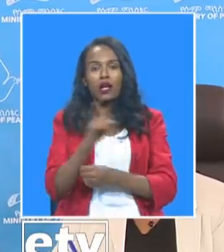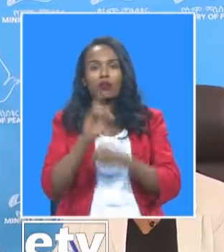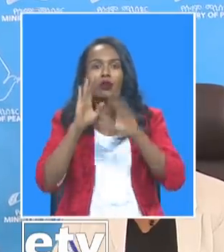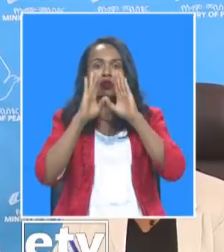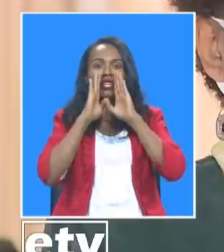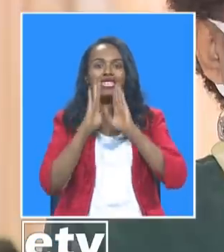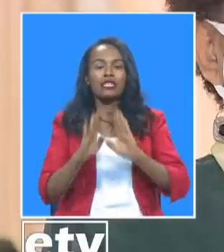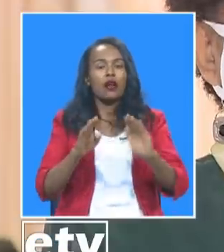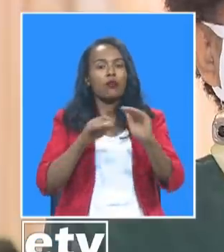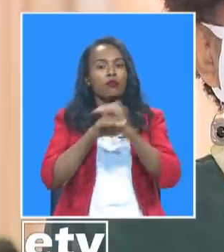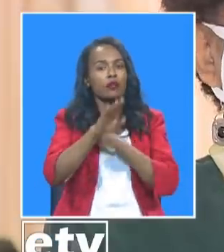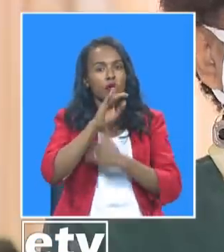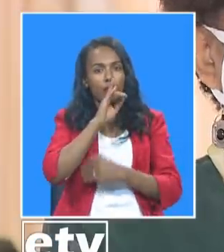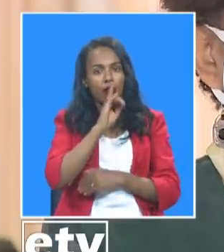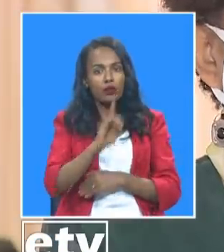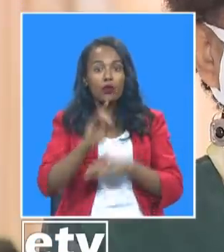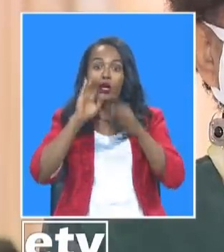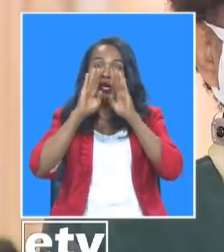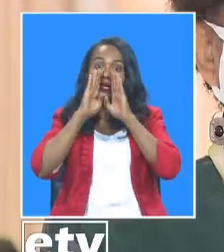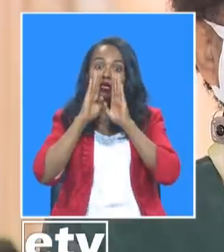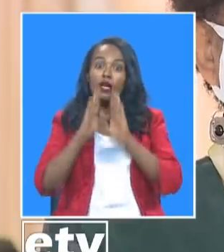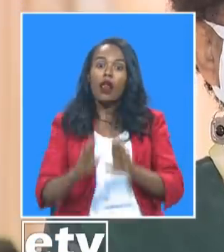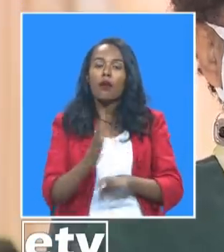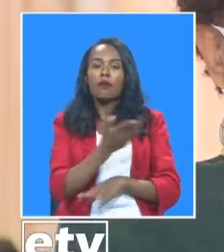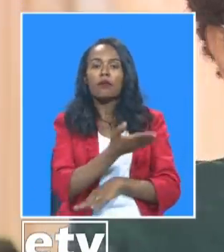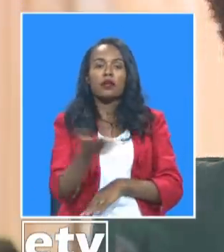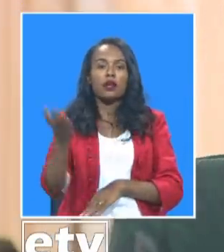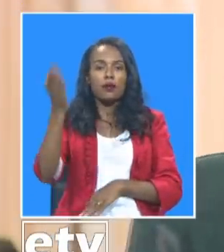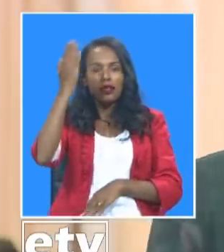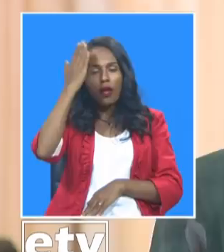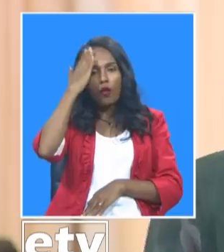የሰላም ግብአት ነው። ሰላም እንደሚታወቀው